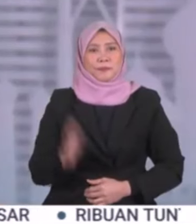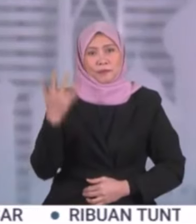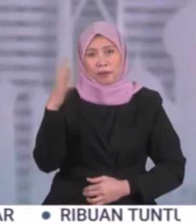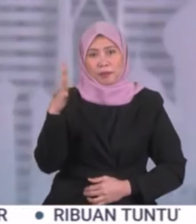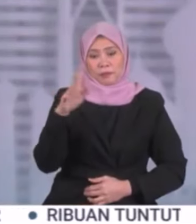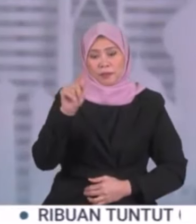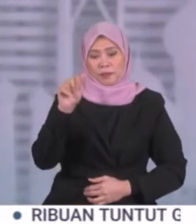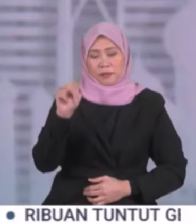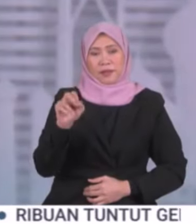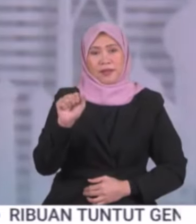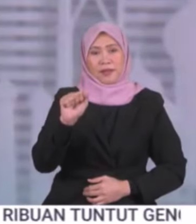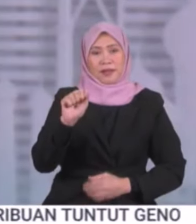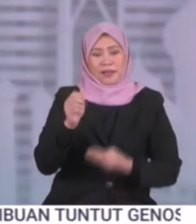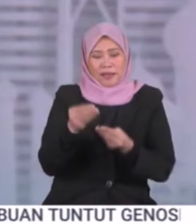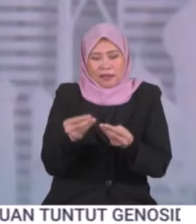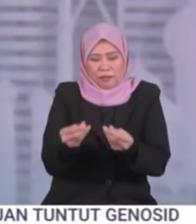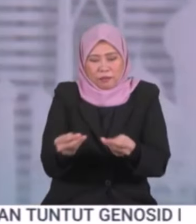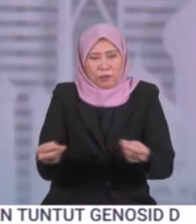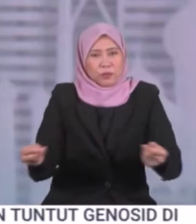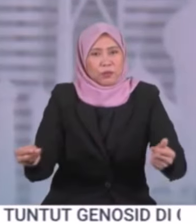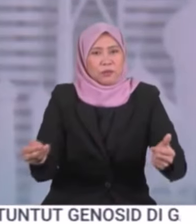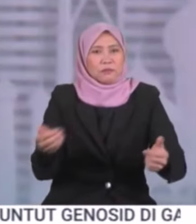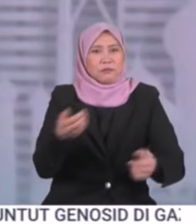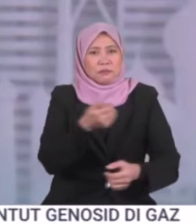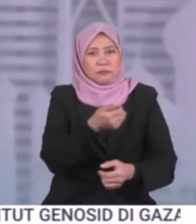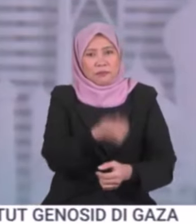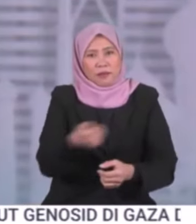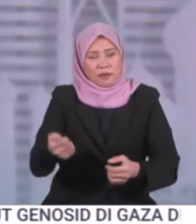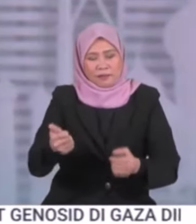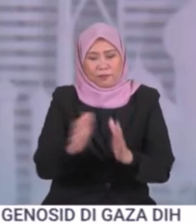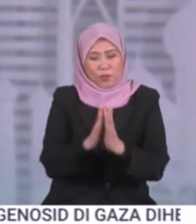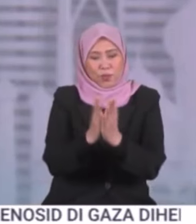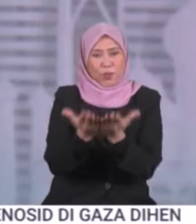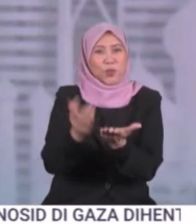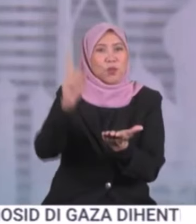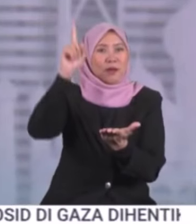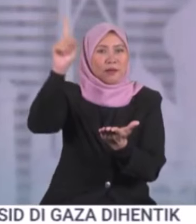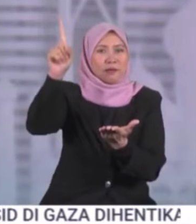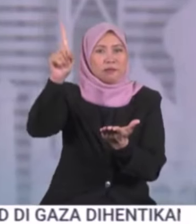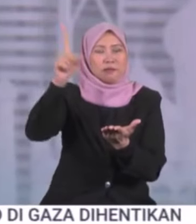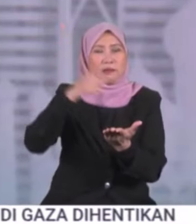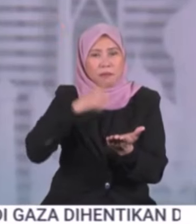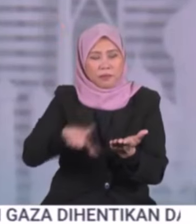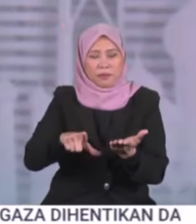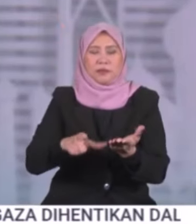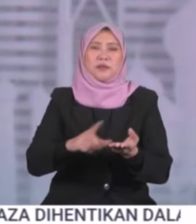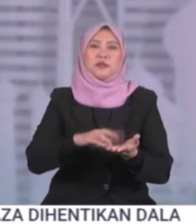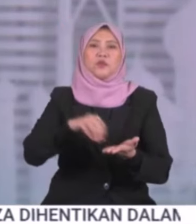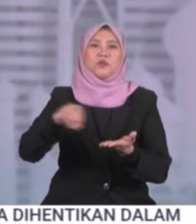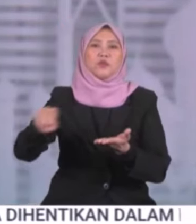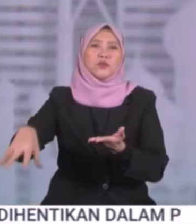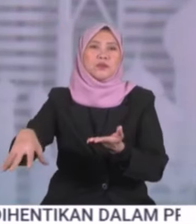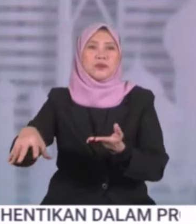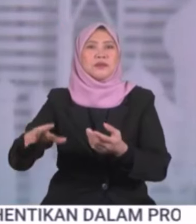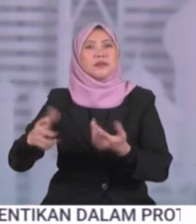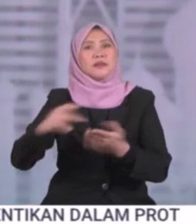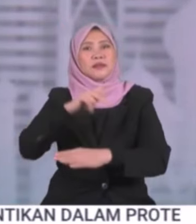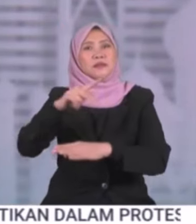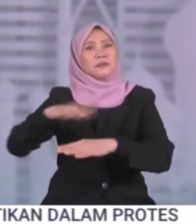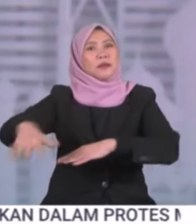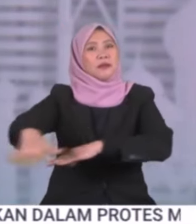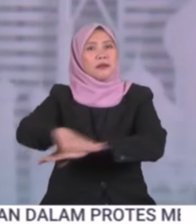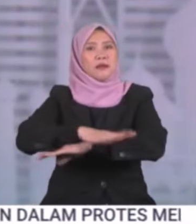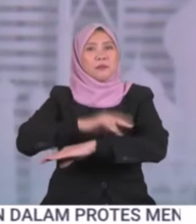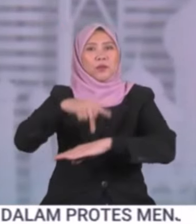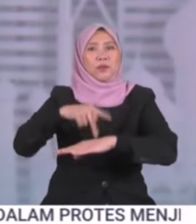15 Tan Abu bahan dan teks al-quran dilupuskan di perairan Pulau angsa Kuala Selangor menerusi